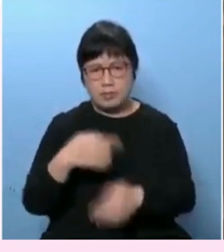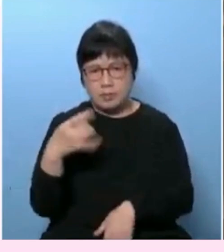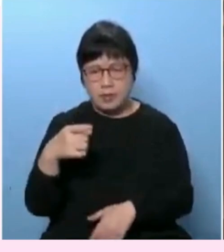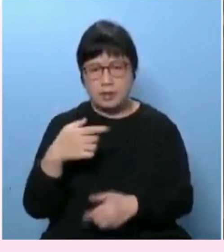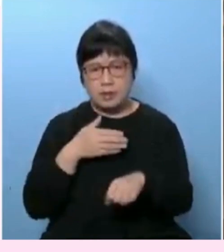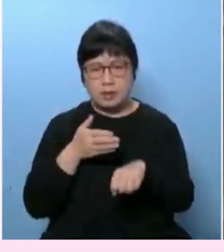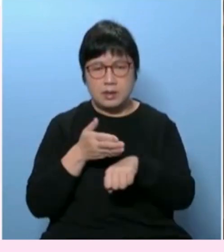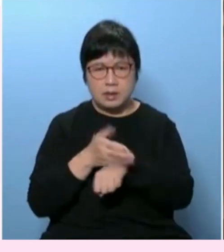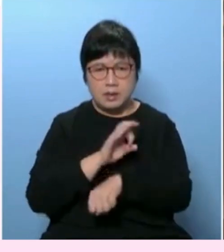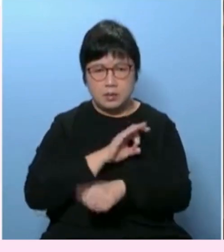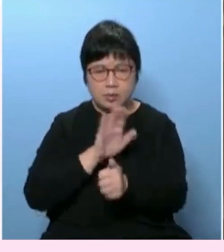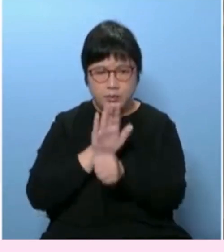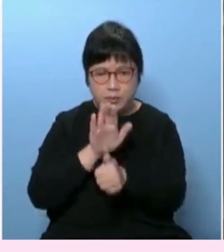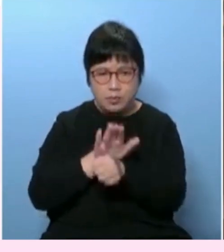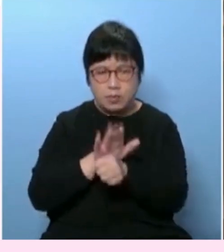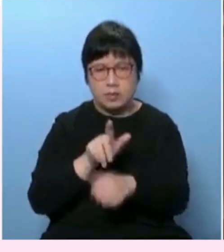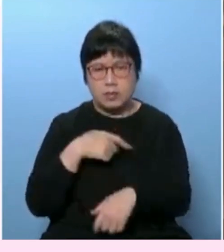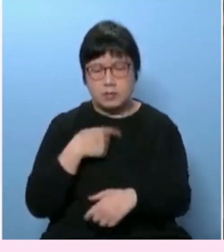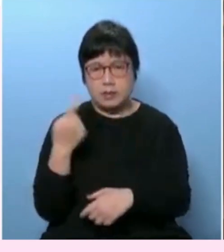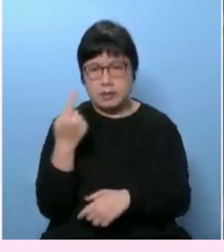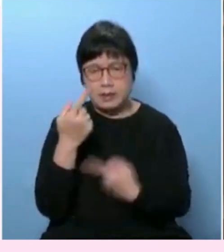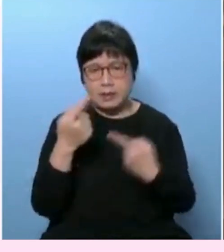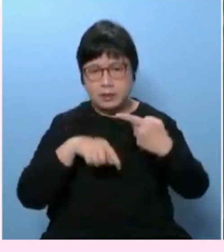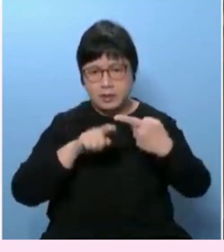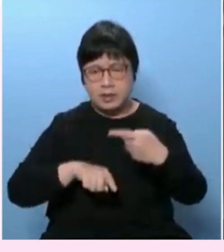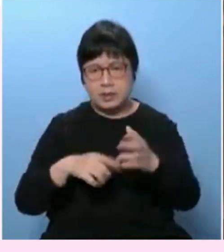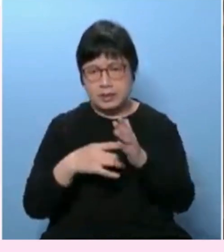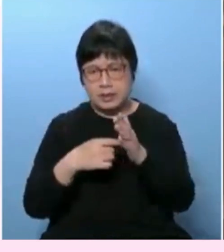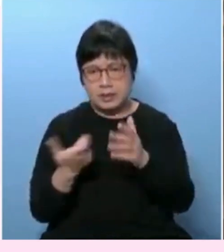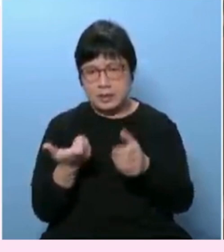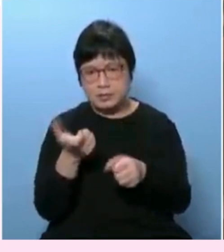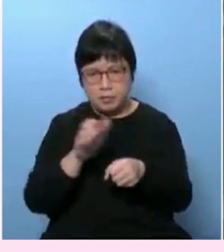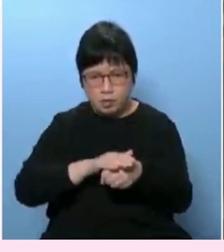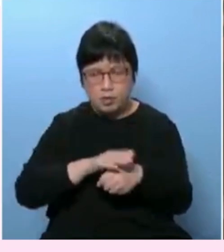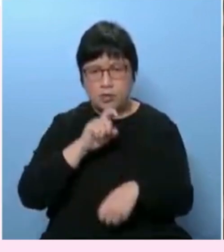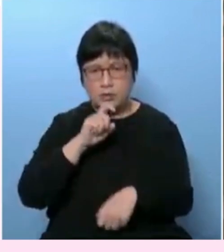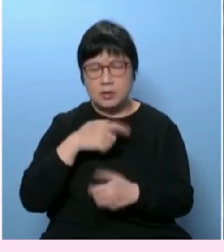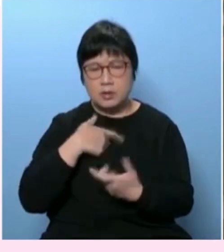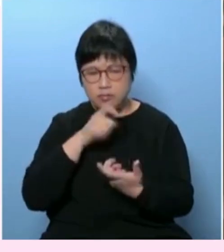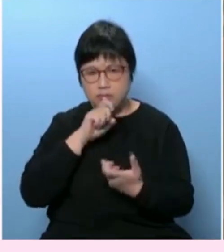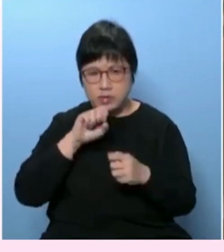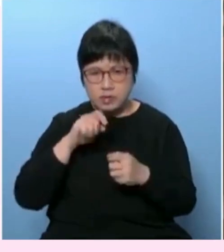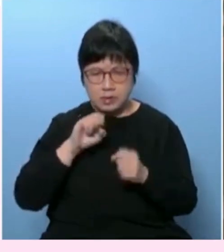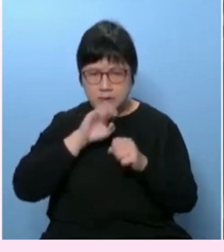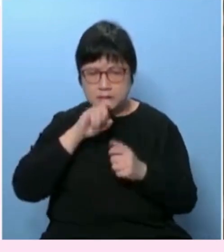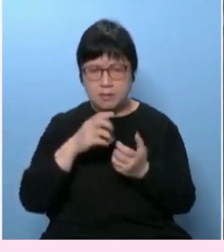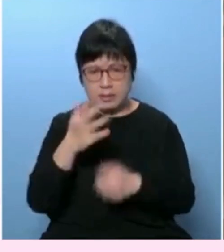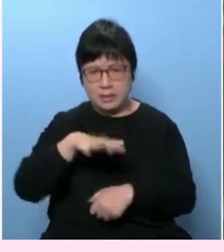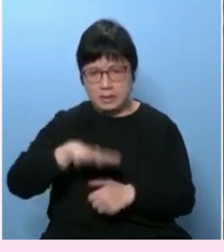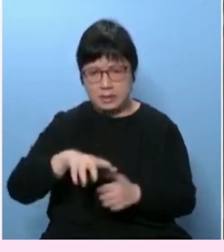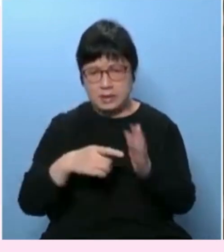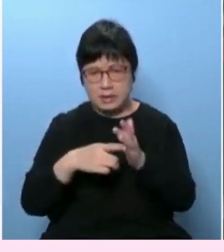貼和提供一次過1000元的電費補貼之外，預算案也都是建議發放5000元的電子消費